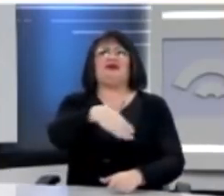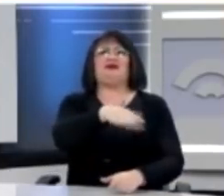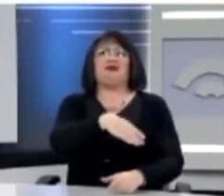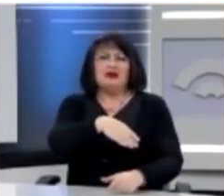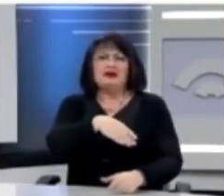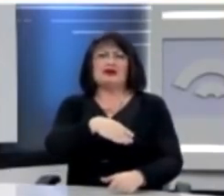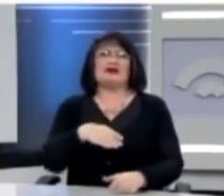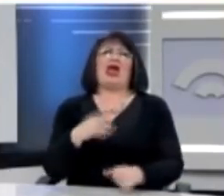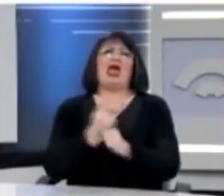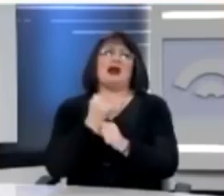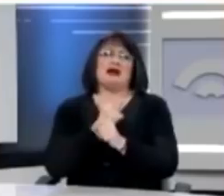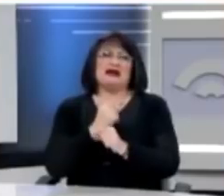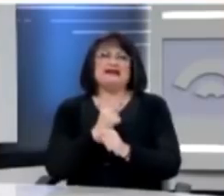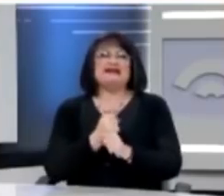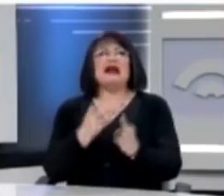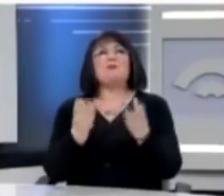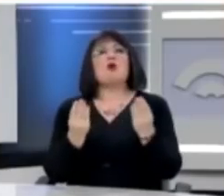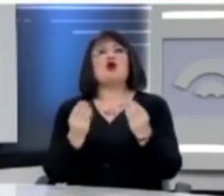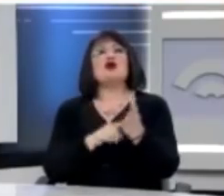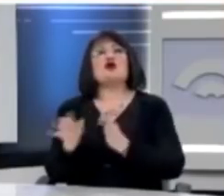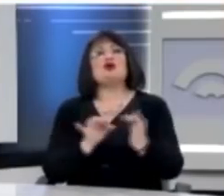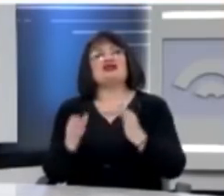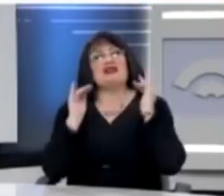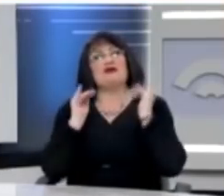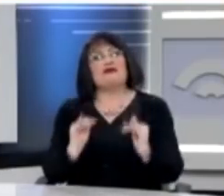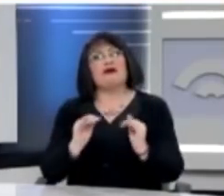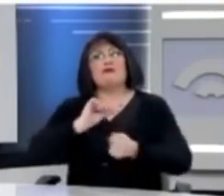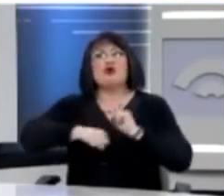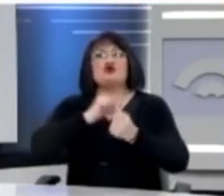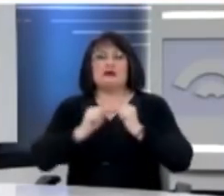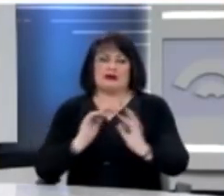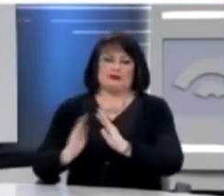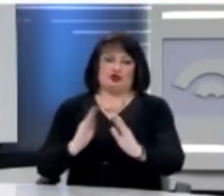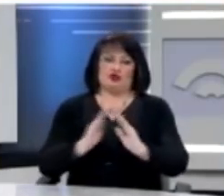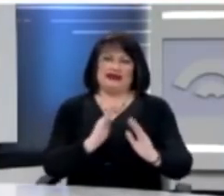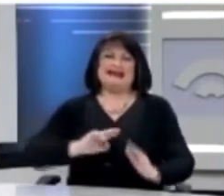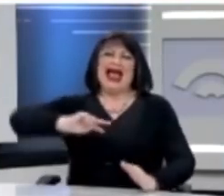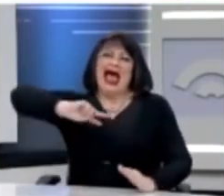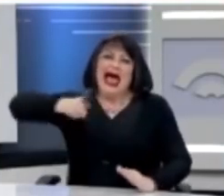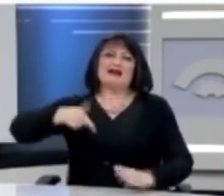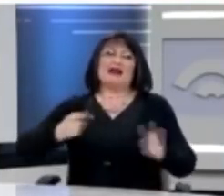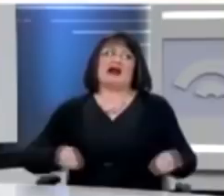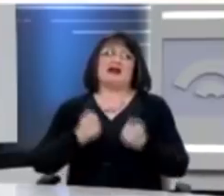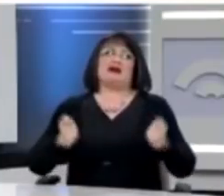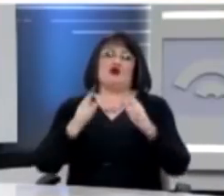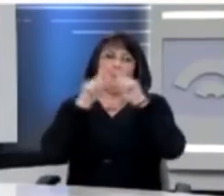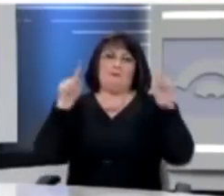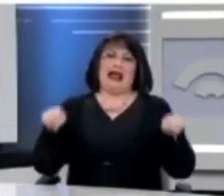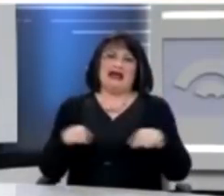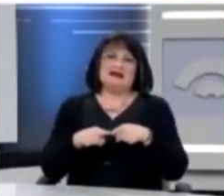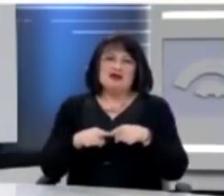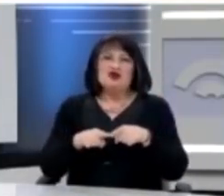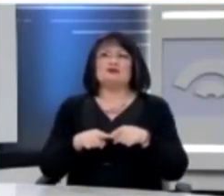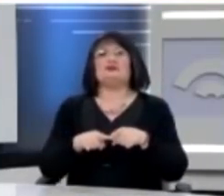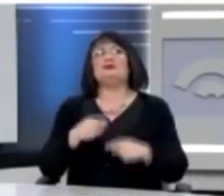εργασίας. Στο ίδιο πολυνομοσχέδιο προσπαθείτε να θωρακίσετε ένα αντεργατικό πλαίσιο ώστε να